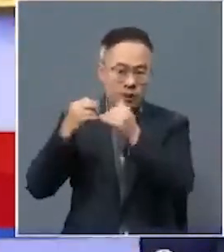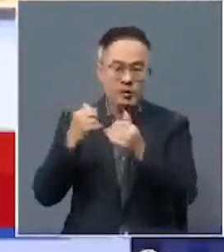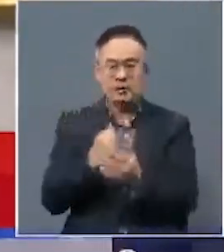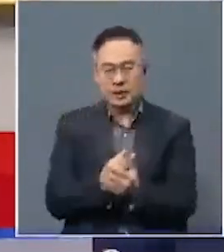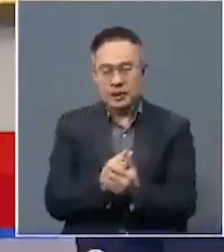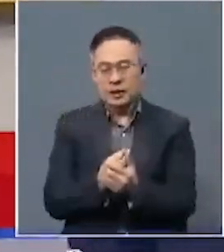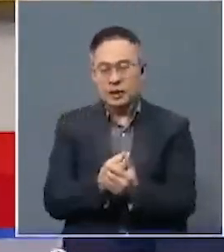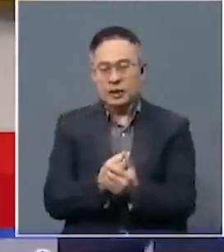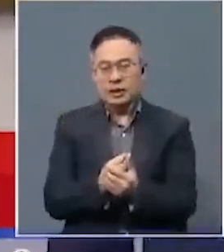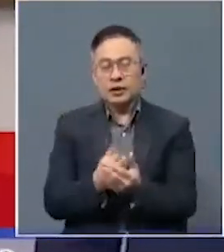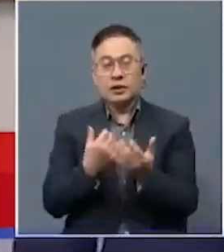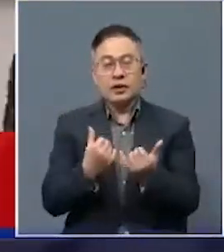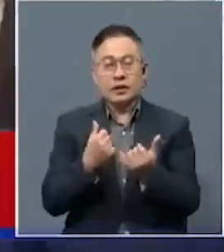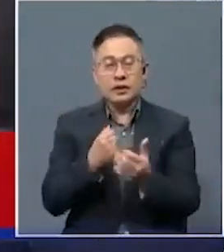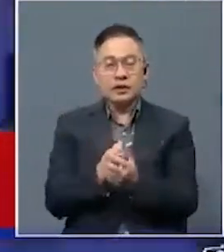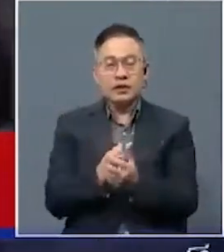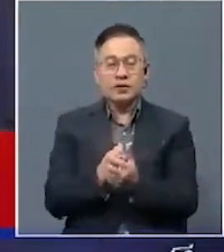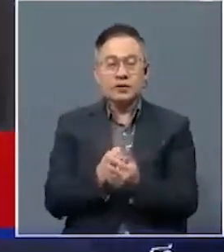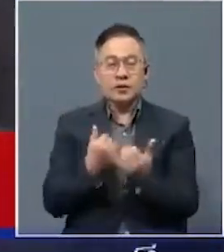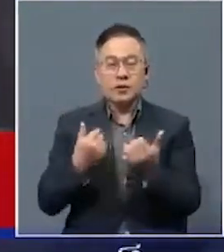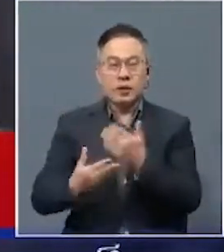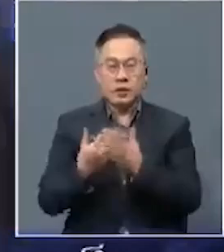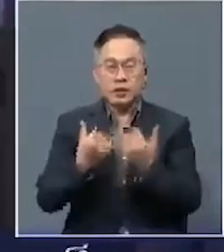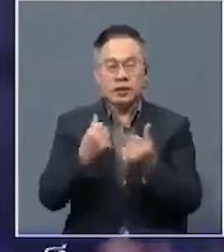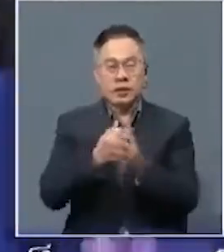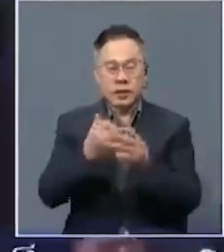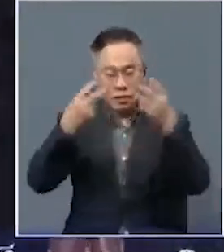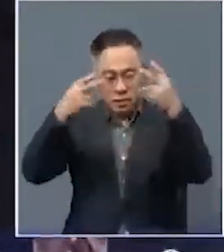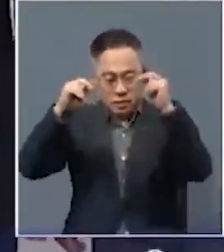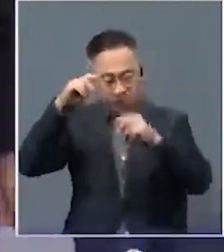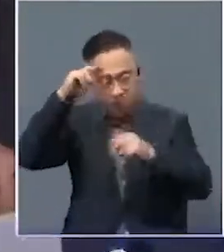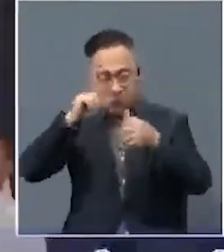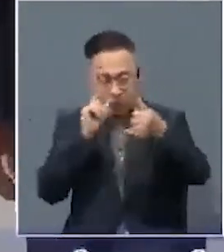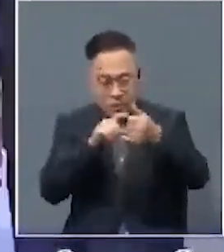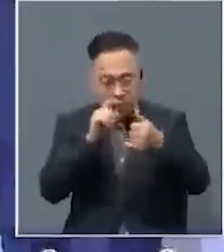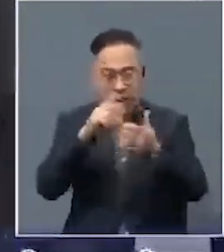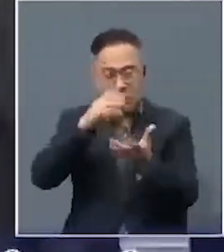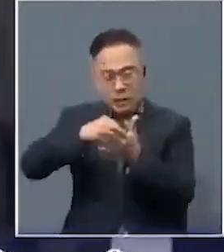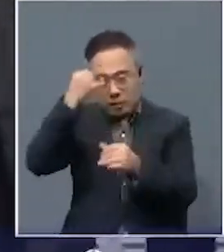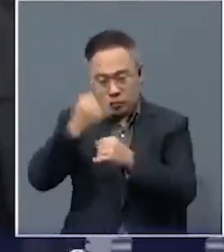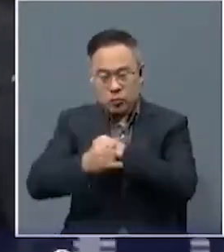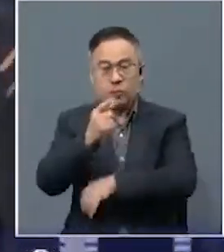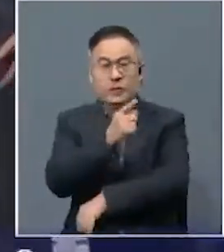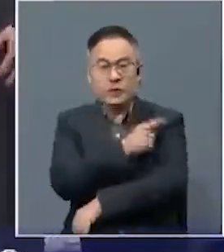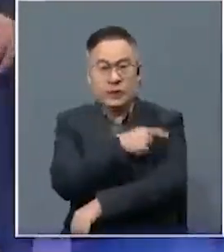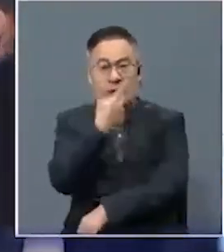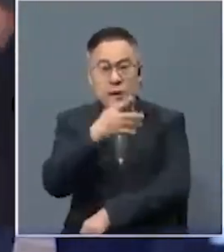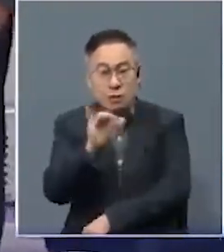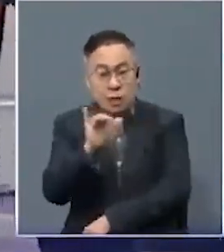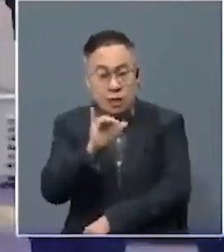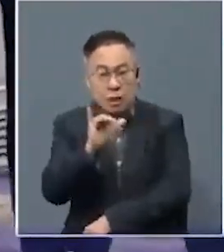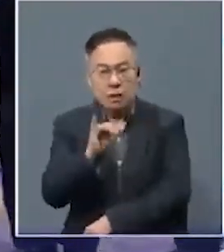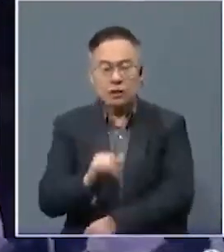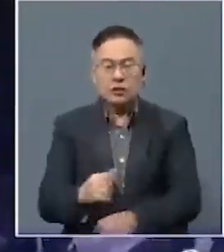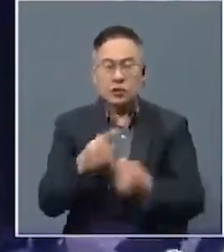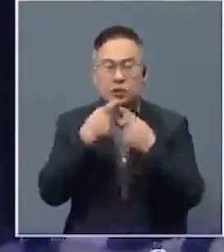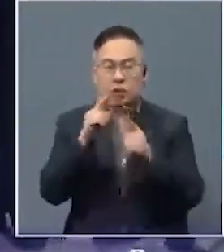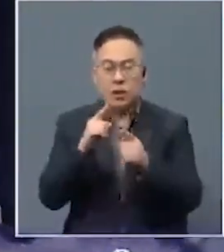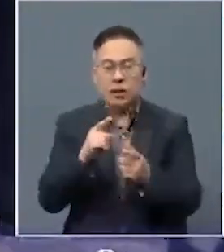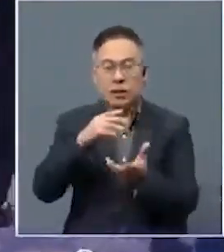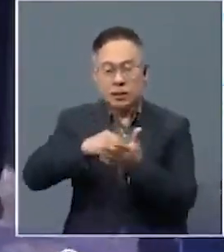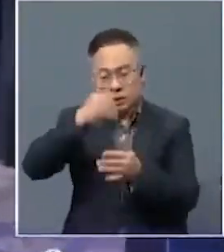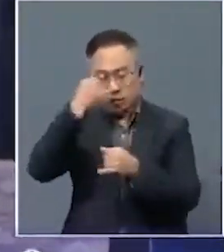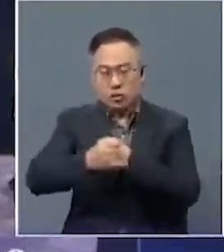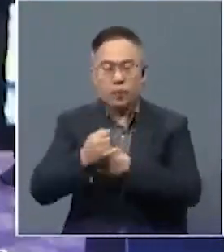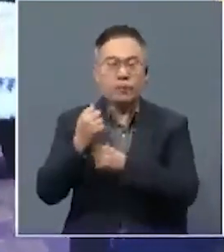ไทยโอกาสนี้นายกรัฐมนตรีสอบถามวิวด้วยนะครับว่าเรียนจบปริญญาตรีแล้วหรือยังวิวกุลวุฒิก็ตอบกลับ